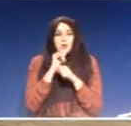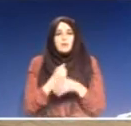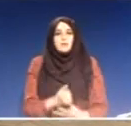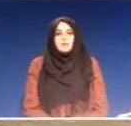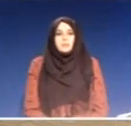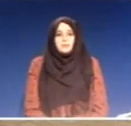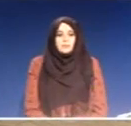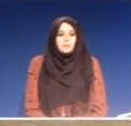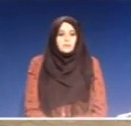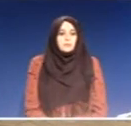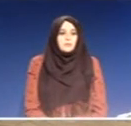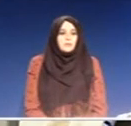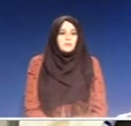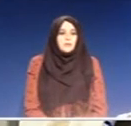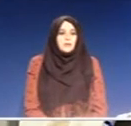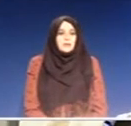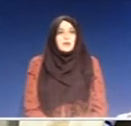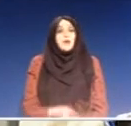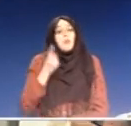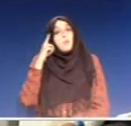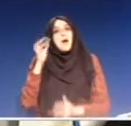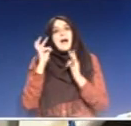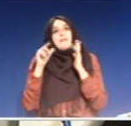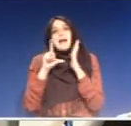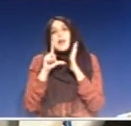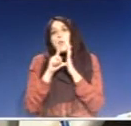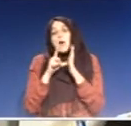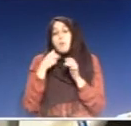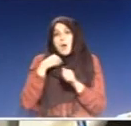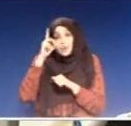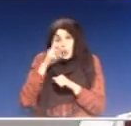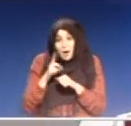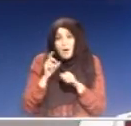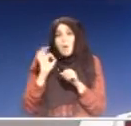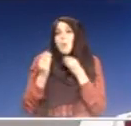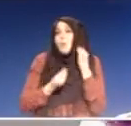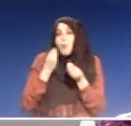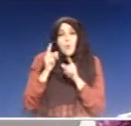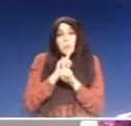تعاونوني من الجهة القانونية ما هو حقي؟ هل لدي حق